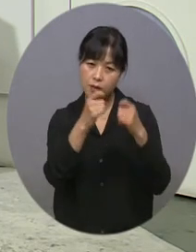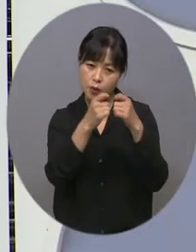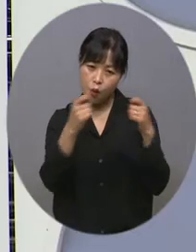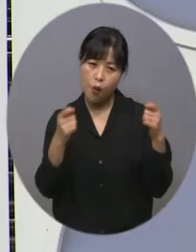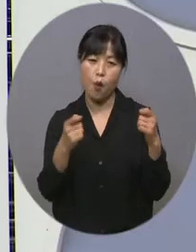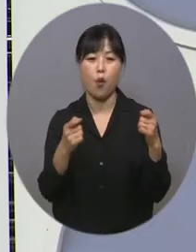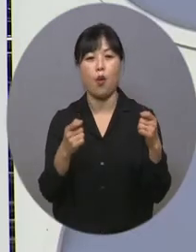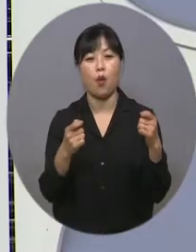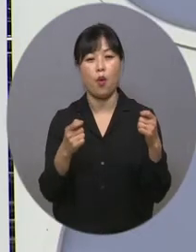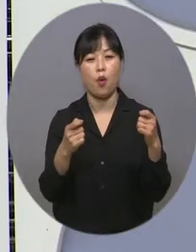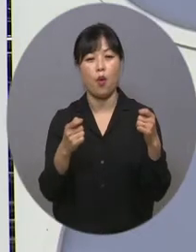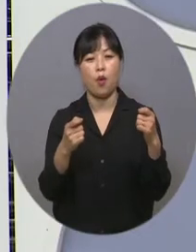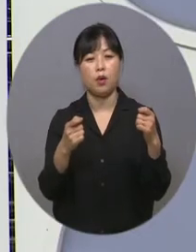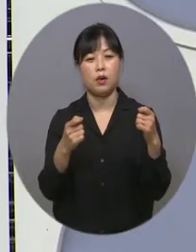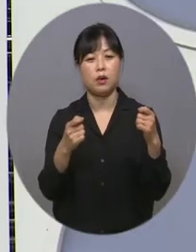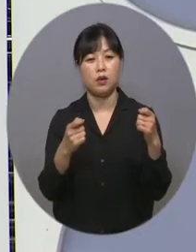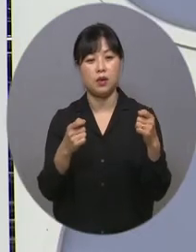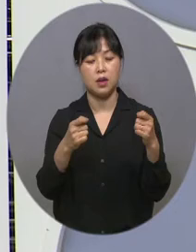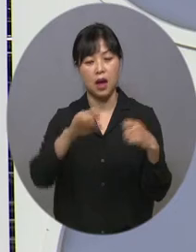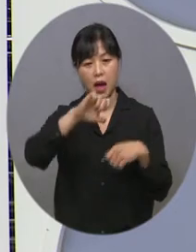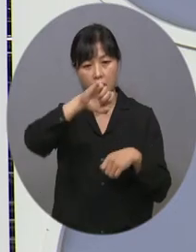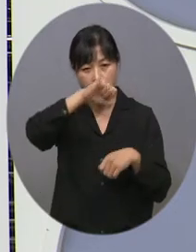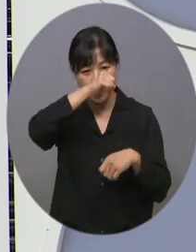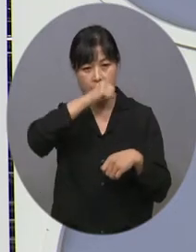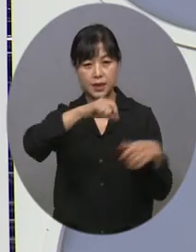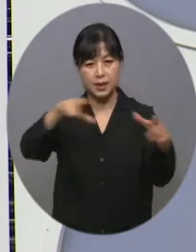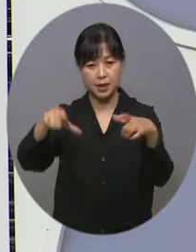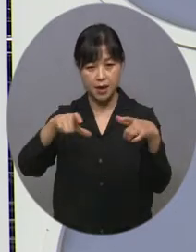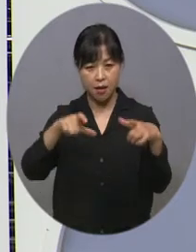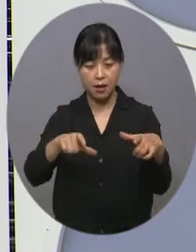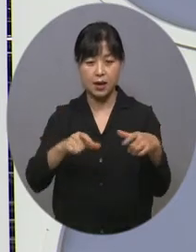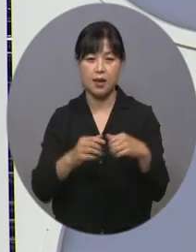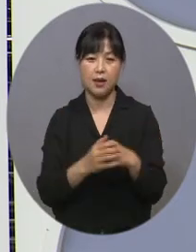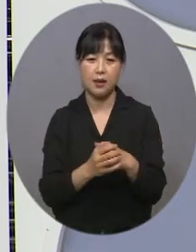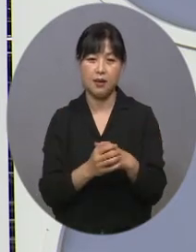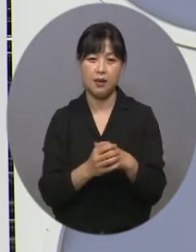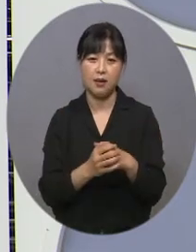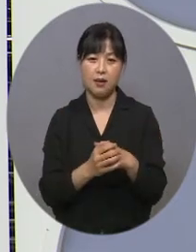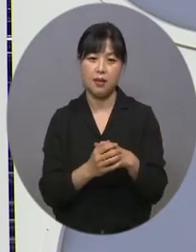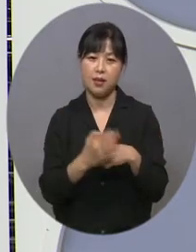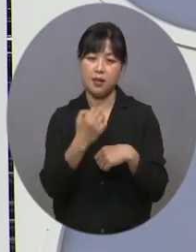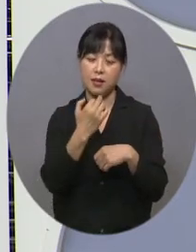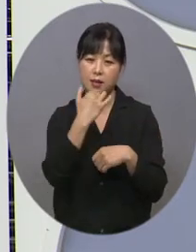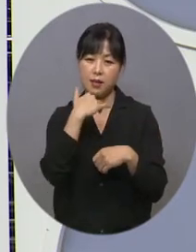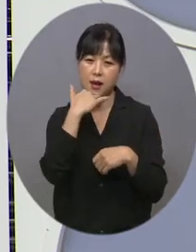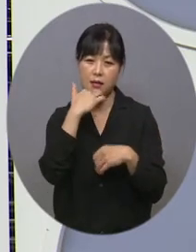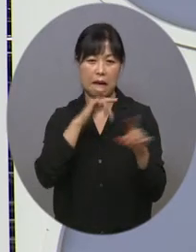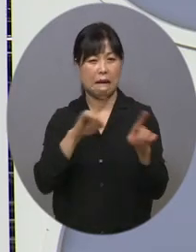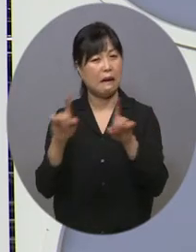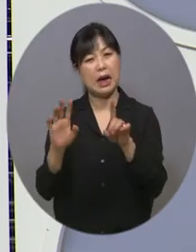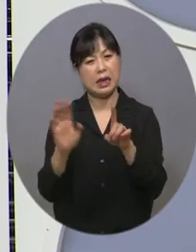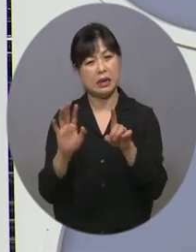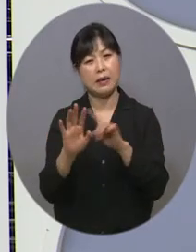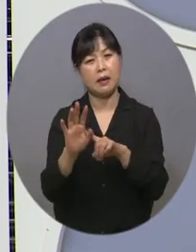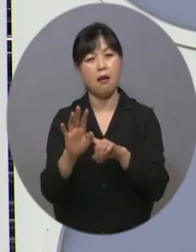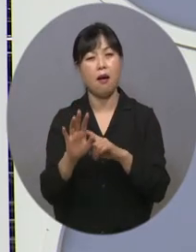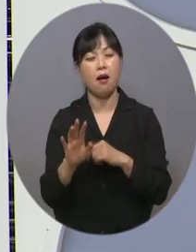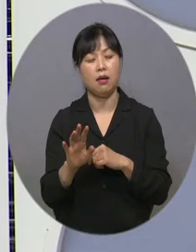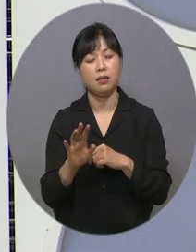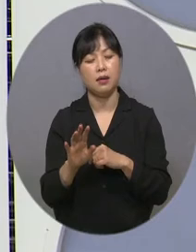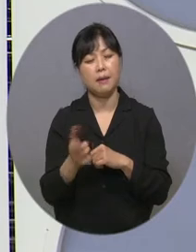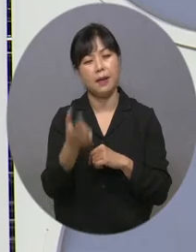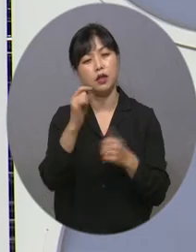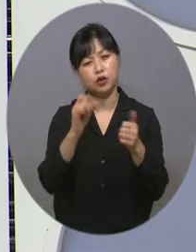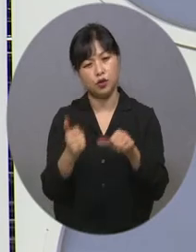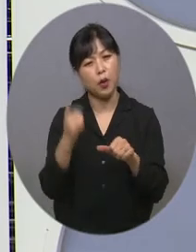보면 짧아요. 아무래도 아프리카 지역이 좀 평균 수명은 낮죠. 아. 예. 여러 가지 뭐 여러 가지 환경이나 의료